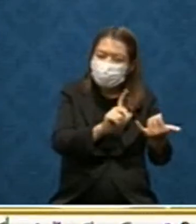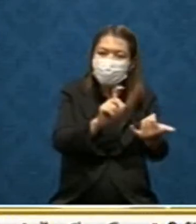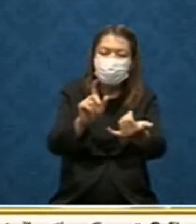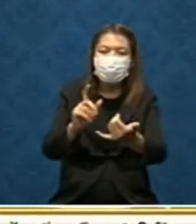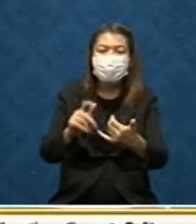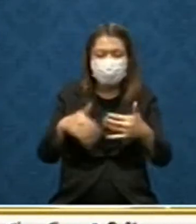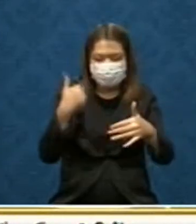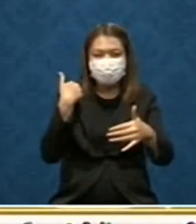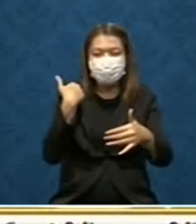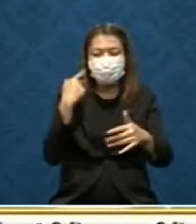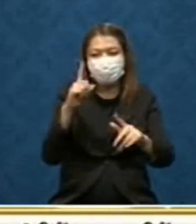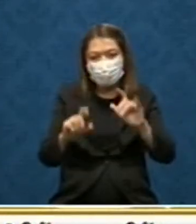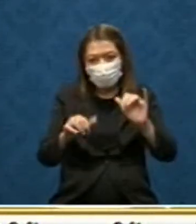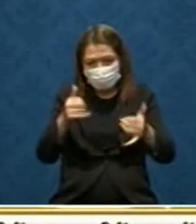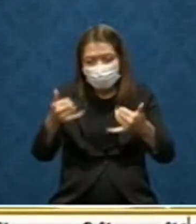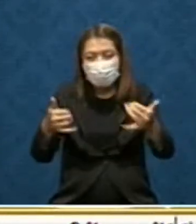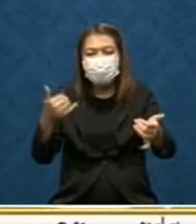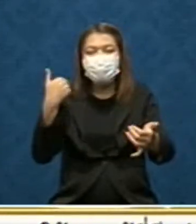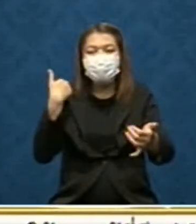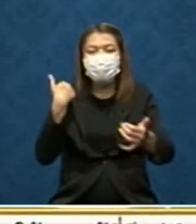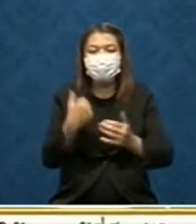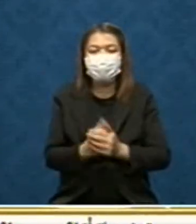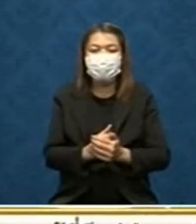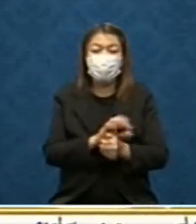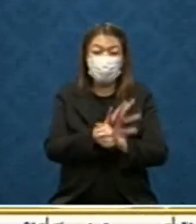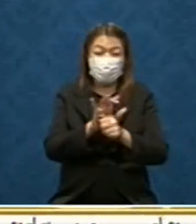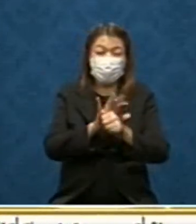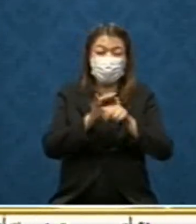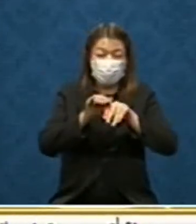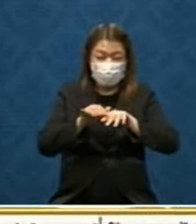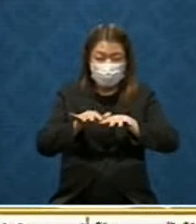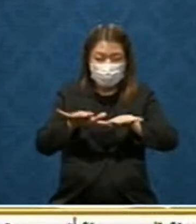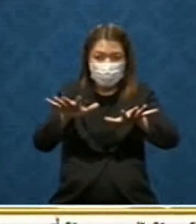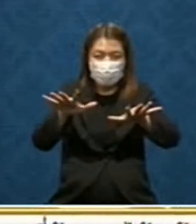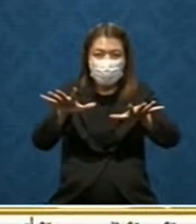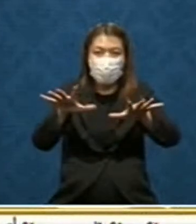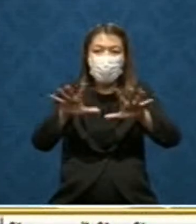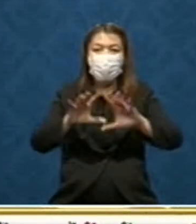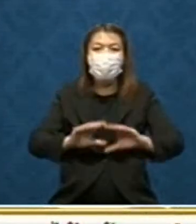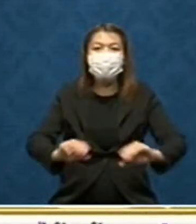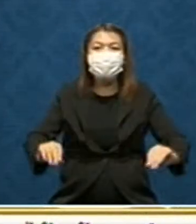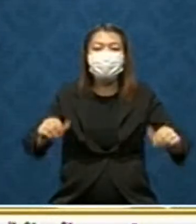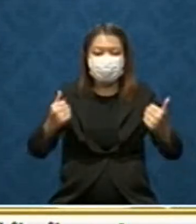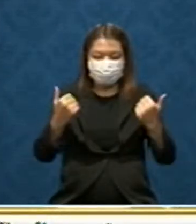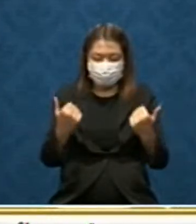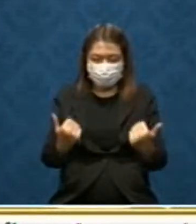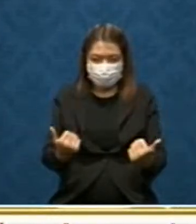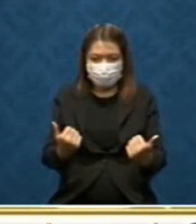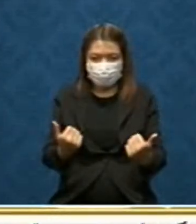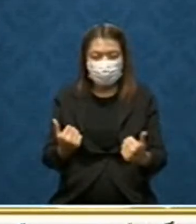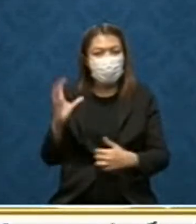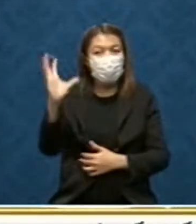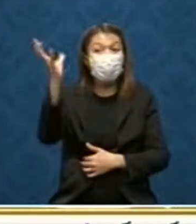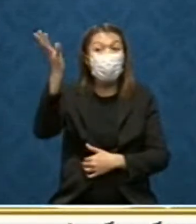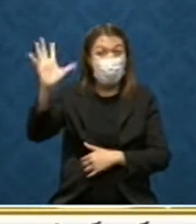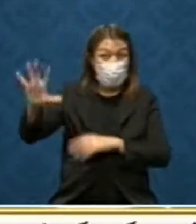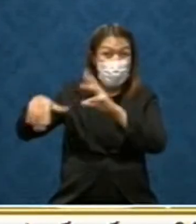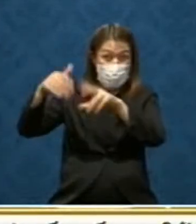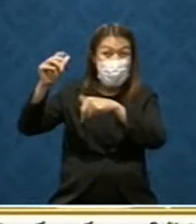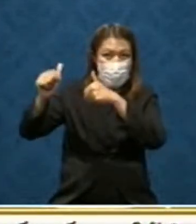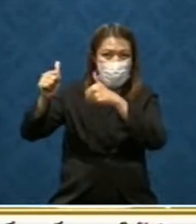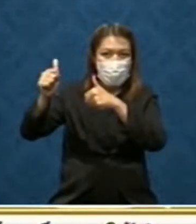ถามต่อว่า ทำไมหลจากวกฤษโควิด โควดผ่านไปแล้วนี่ตัโลกฝื้นตัวแล้ว